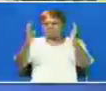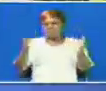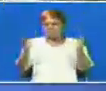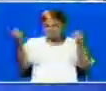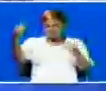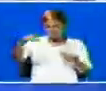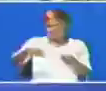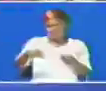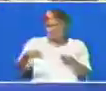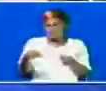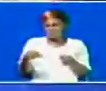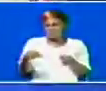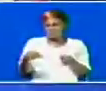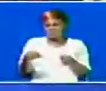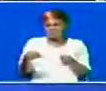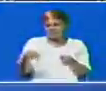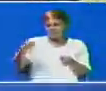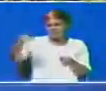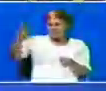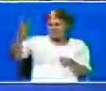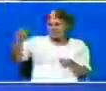angehudhuria, waziri mkuu wa